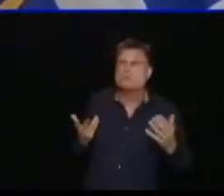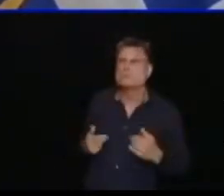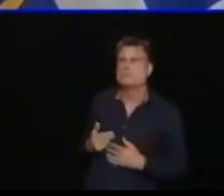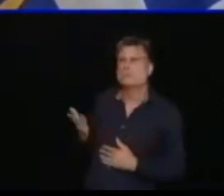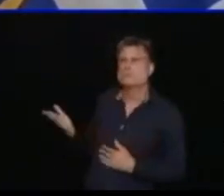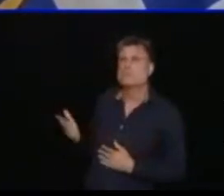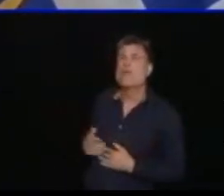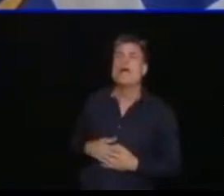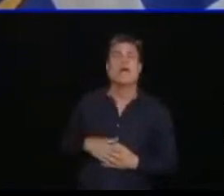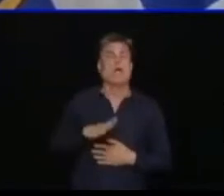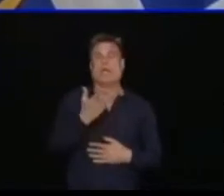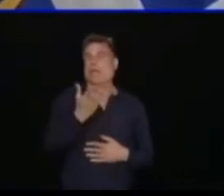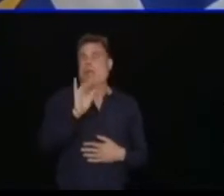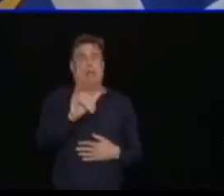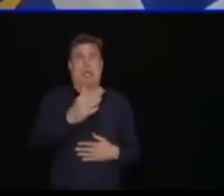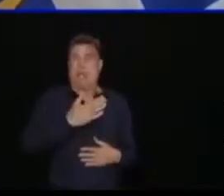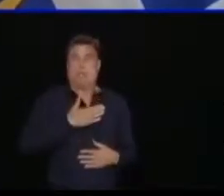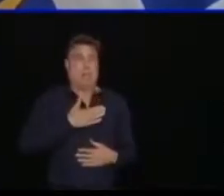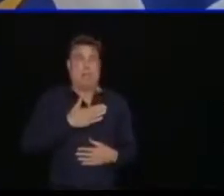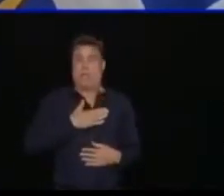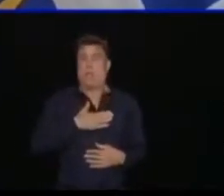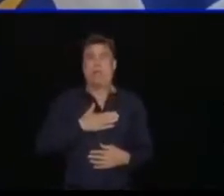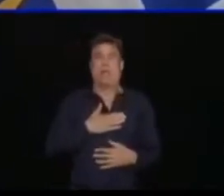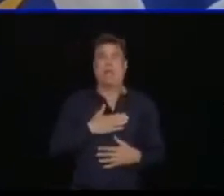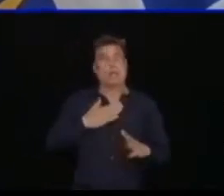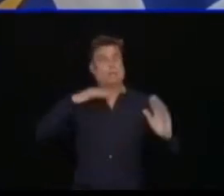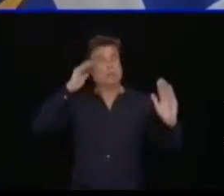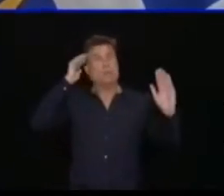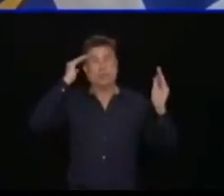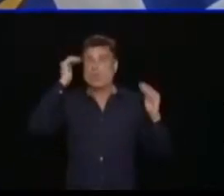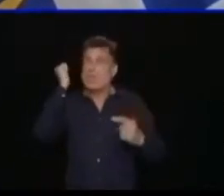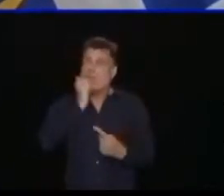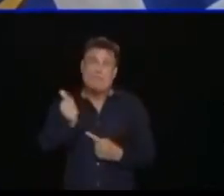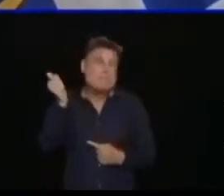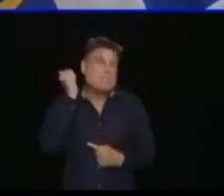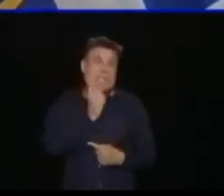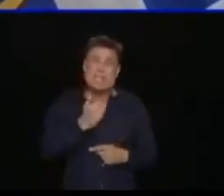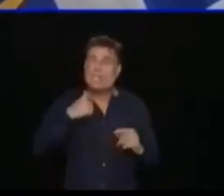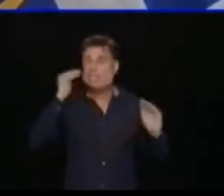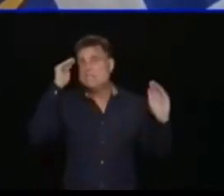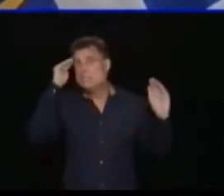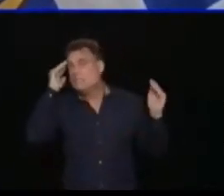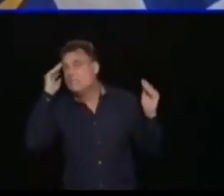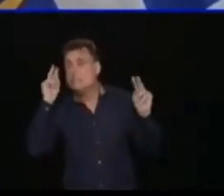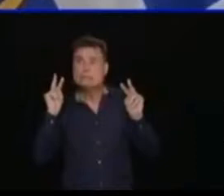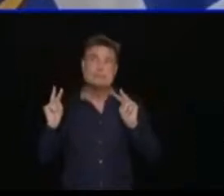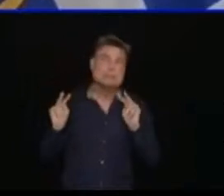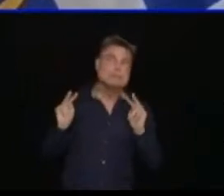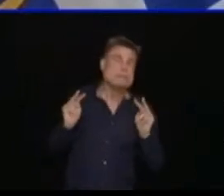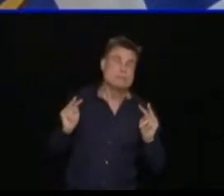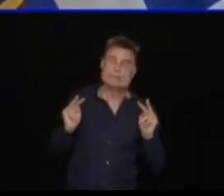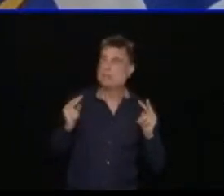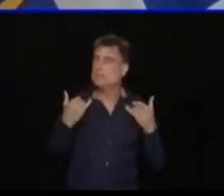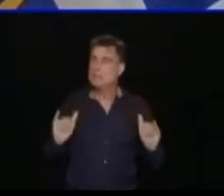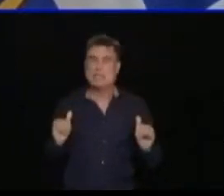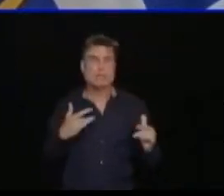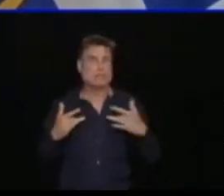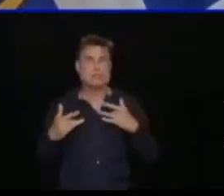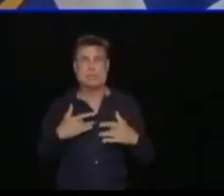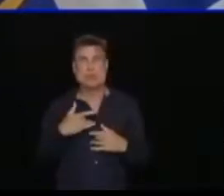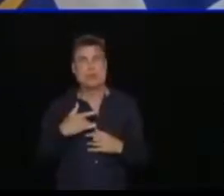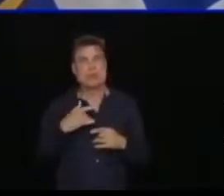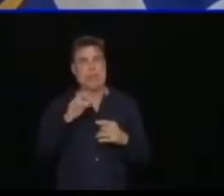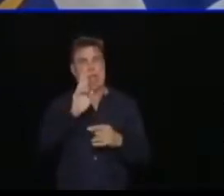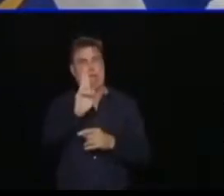说我是一直是我担心的问题这个我们也是这个模型看到了预测到了这